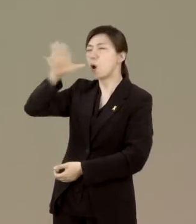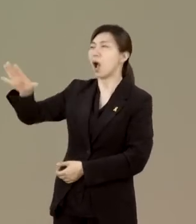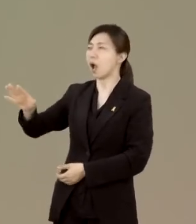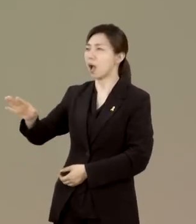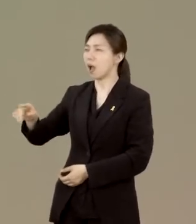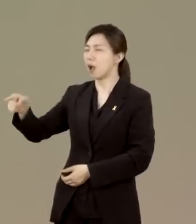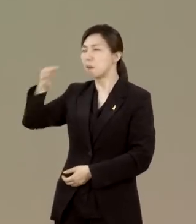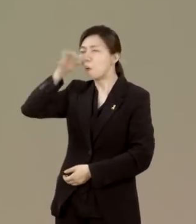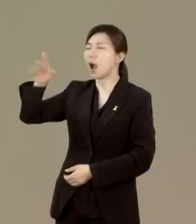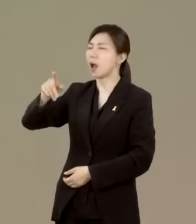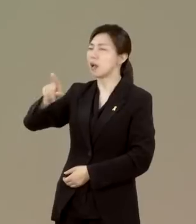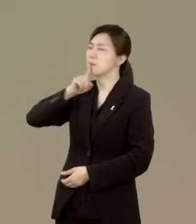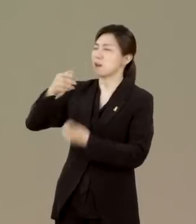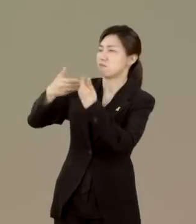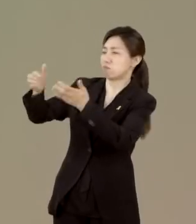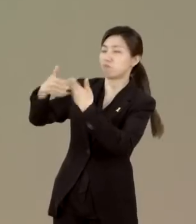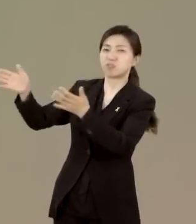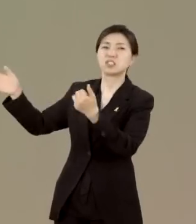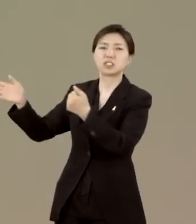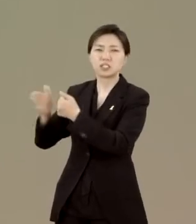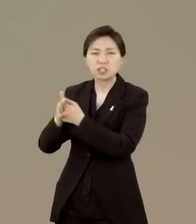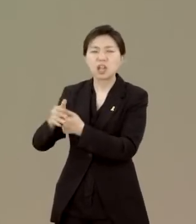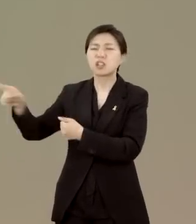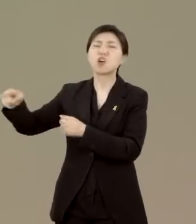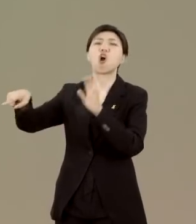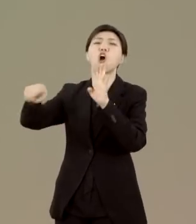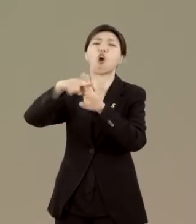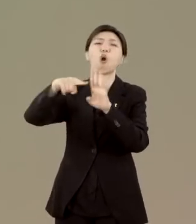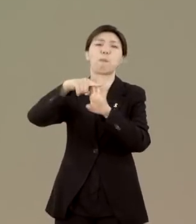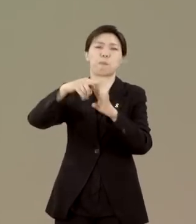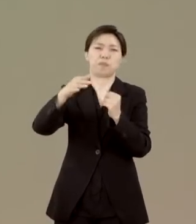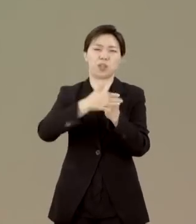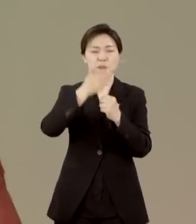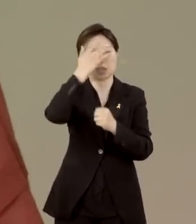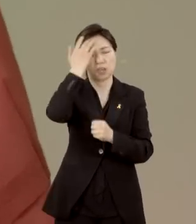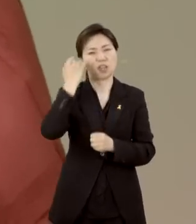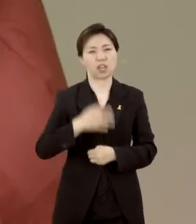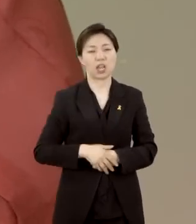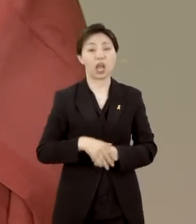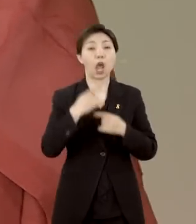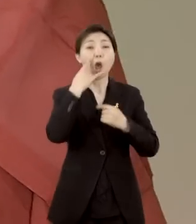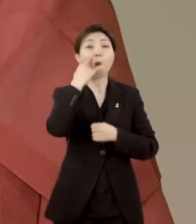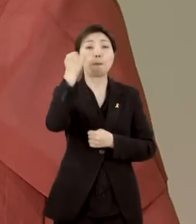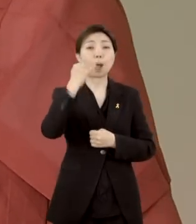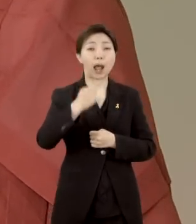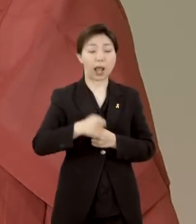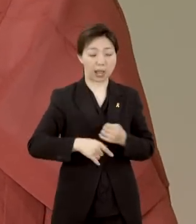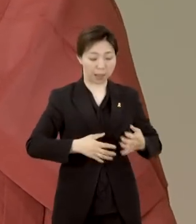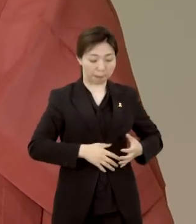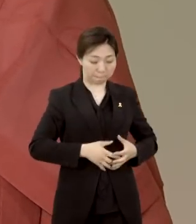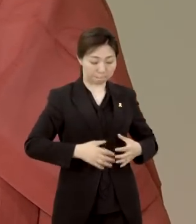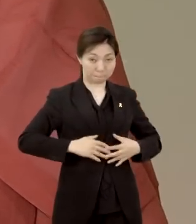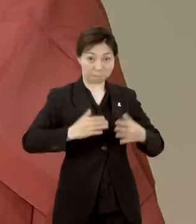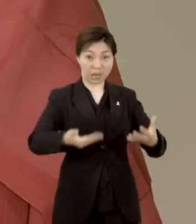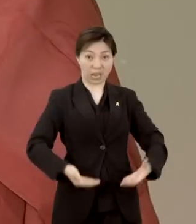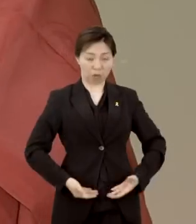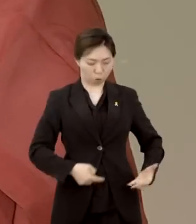보지 못하리라라는 그 저주의 업보가 아직도 남아 있어서 엄마